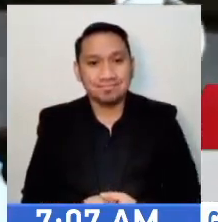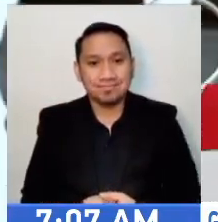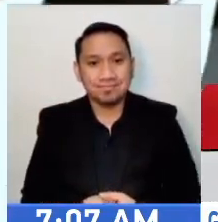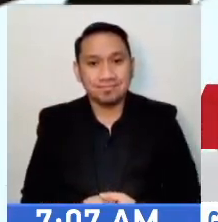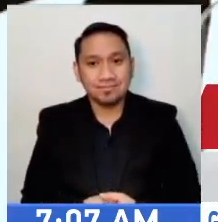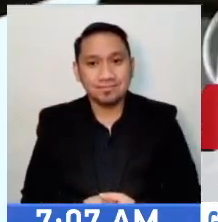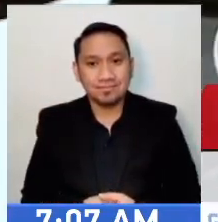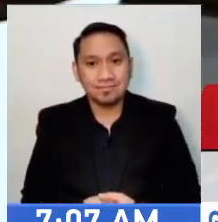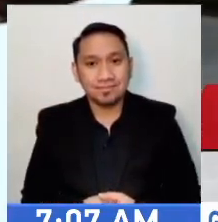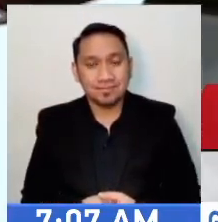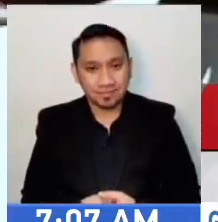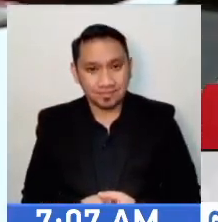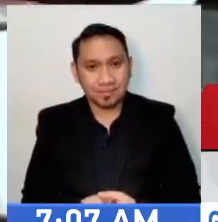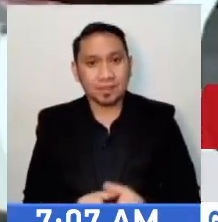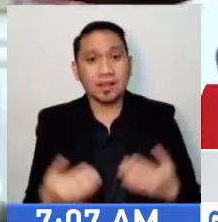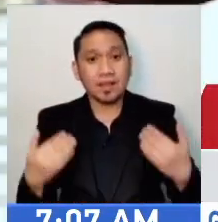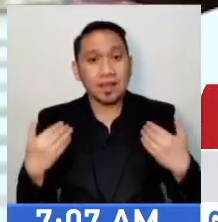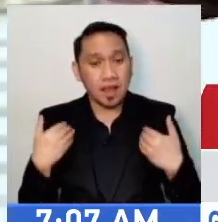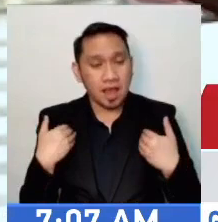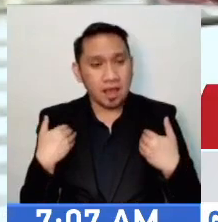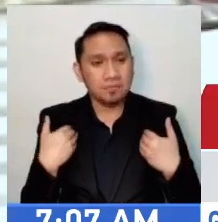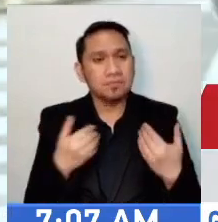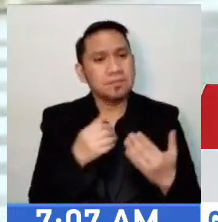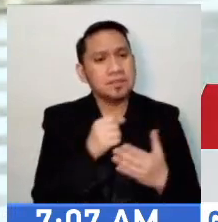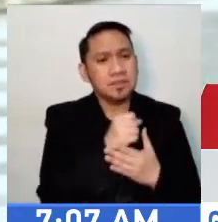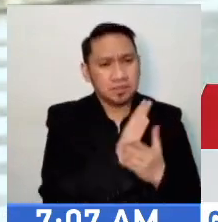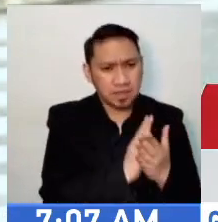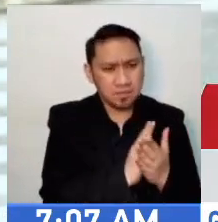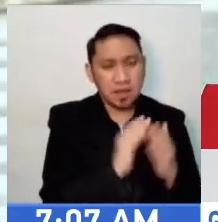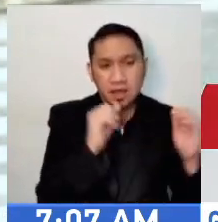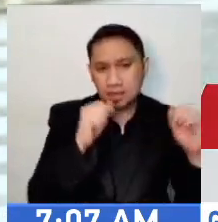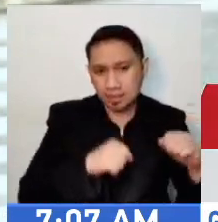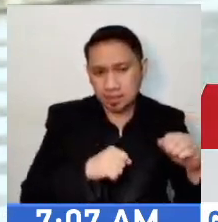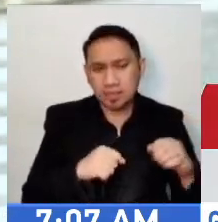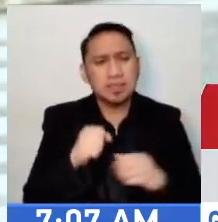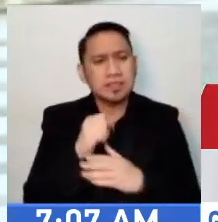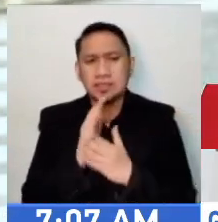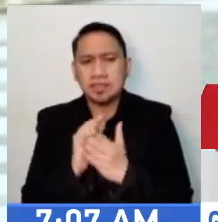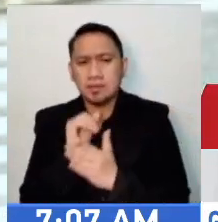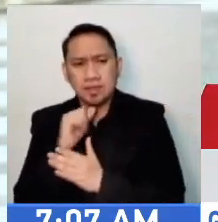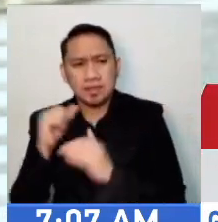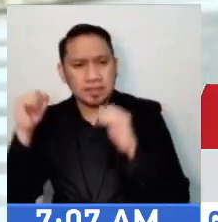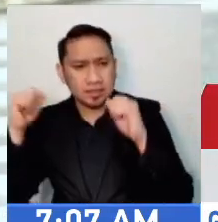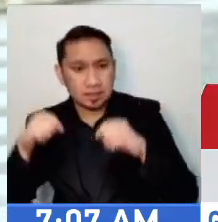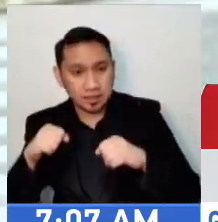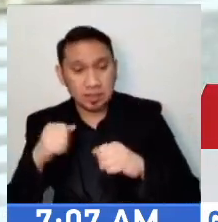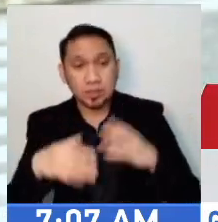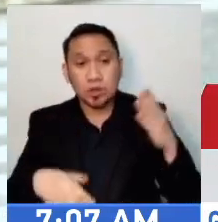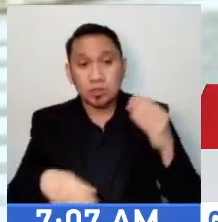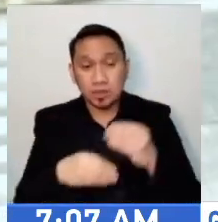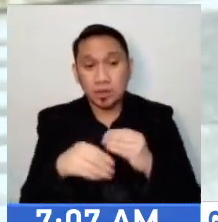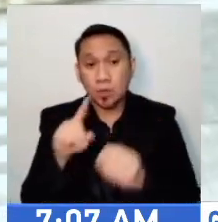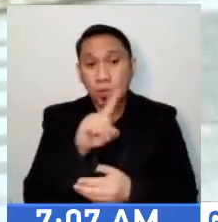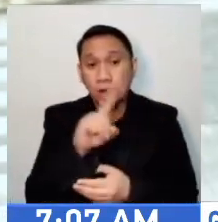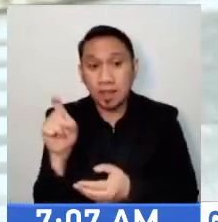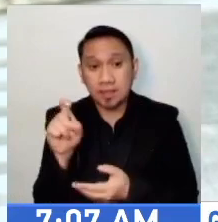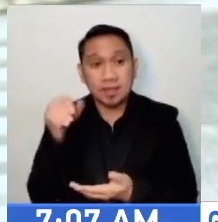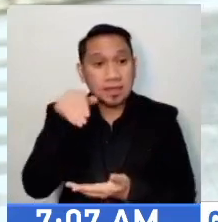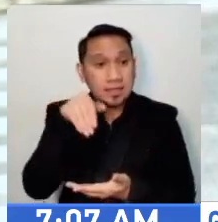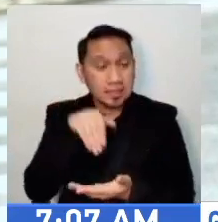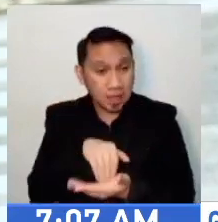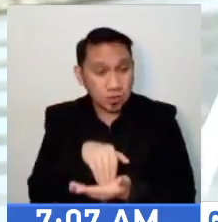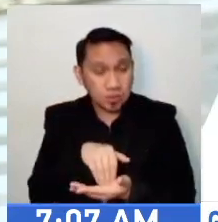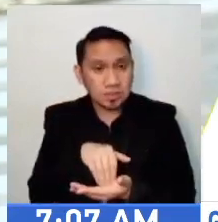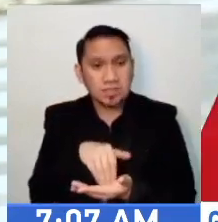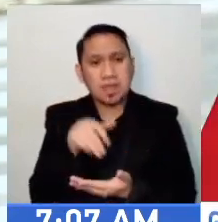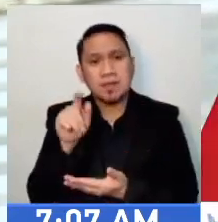Ivan, may mga pabor at mayroon din namang hindi sa plano ng LFTRB na dagdagan ng 100,000 na prangkisa ang mga TNVS. Pabor para